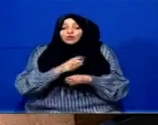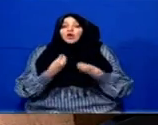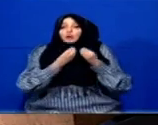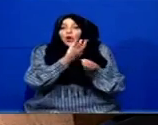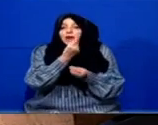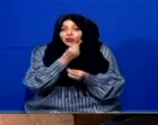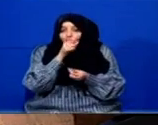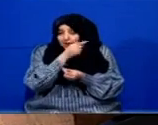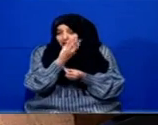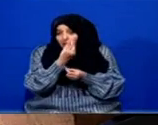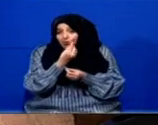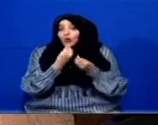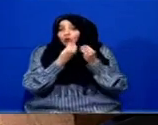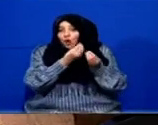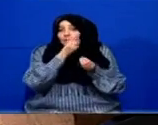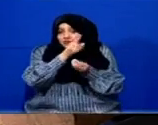و300